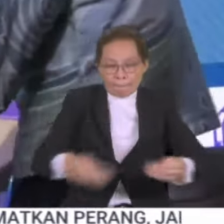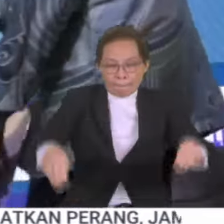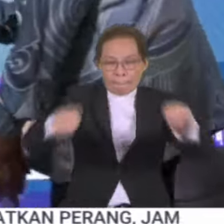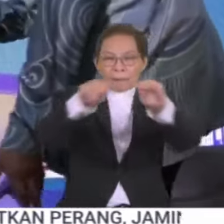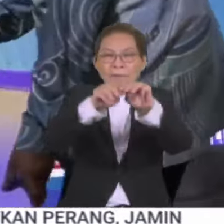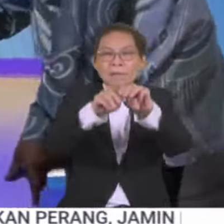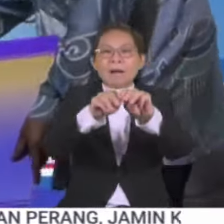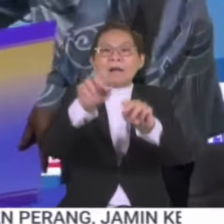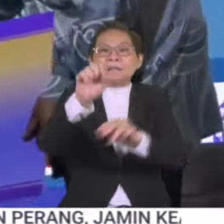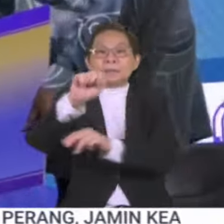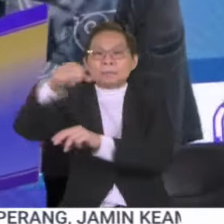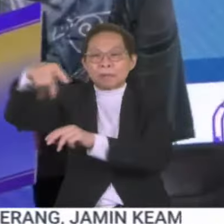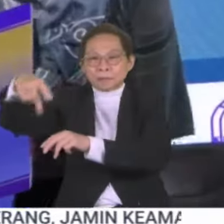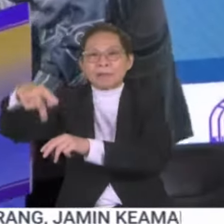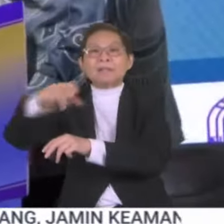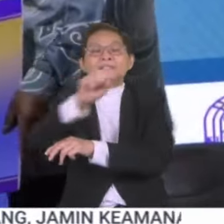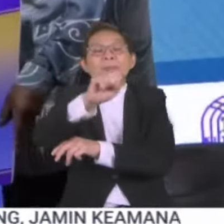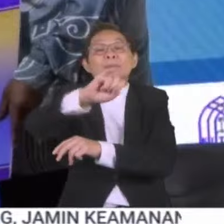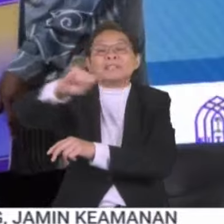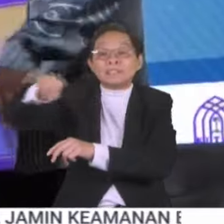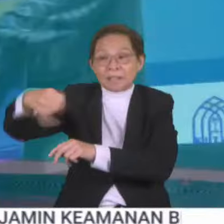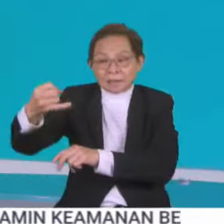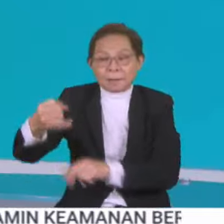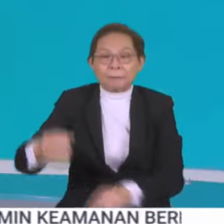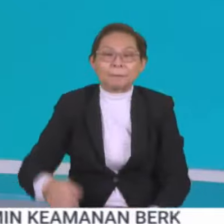Al-Mujahirin Seberang Jaya.